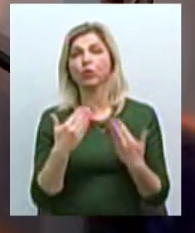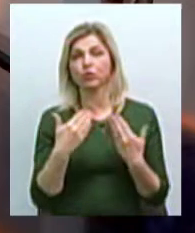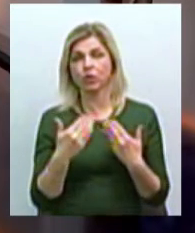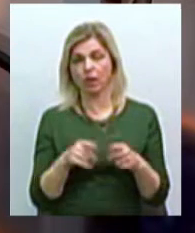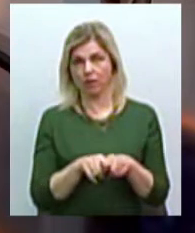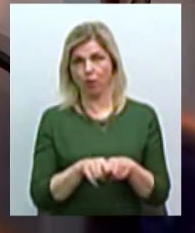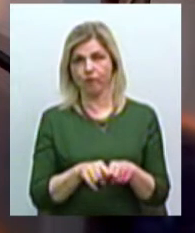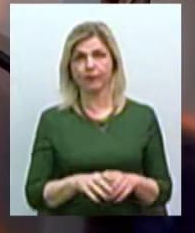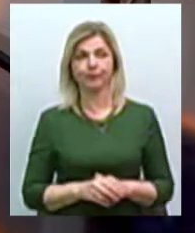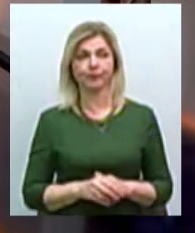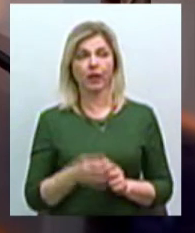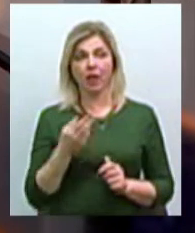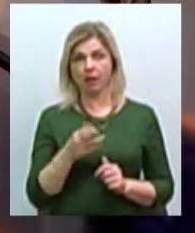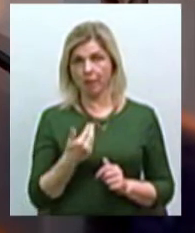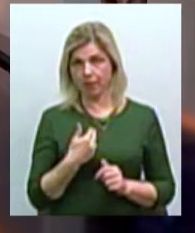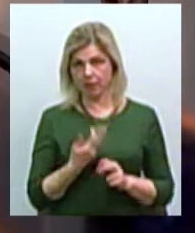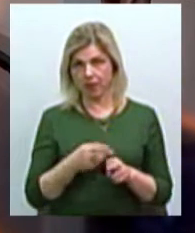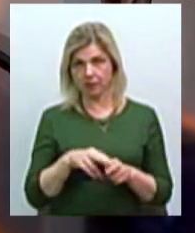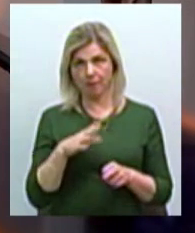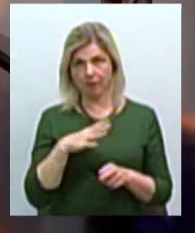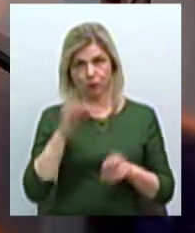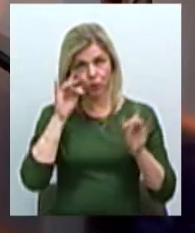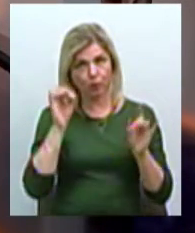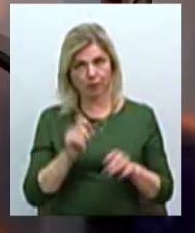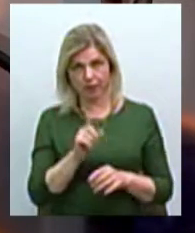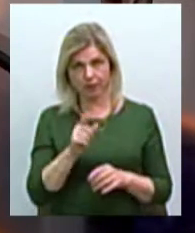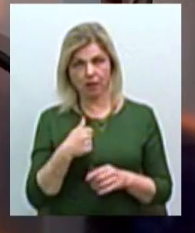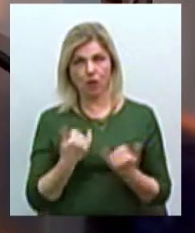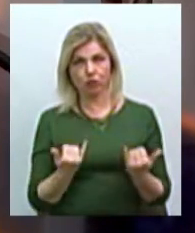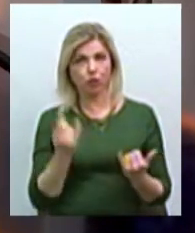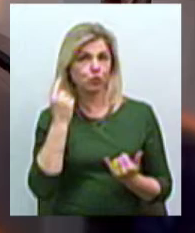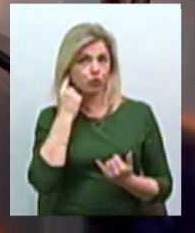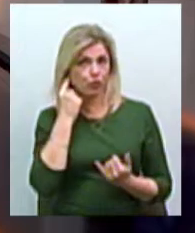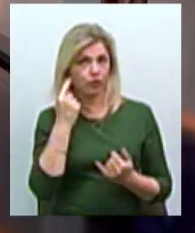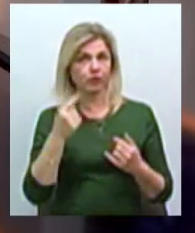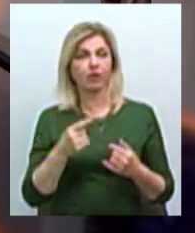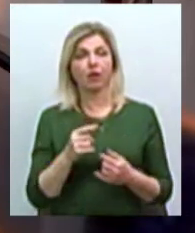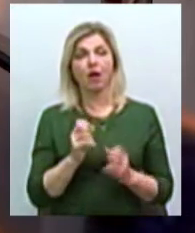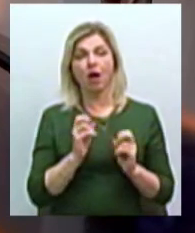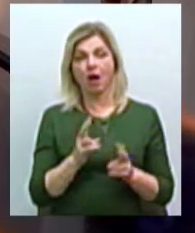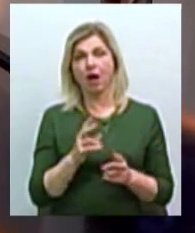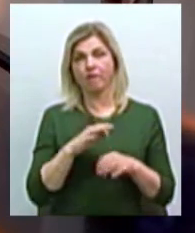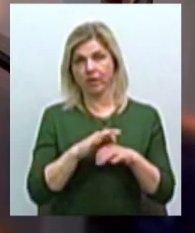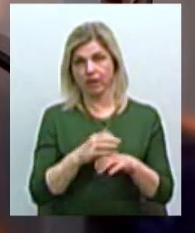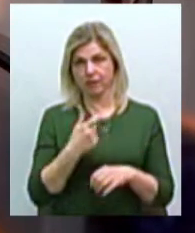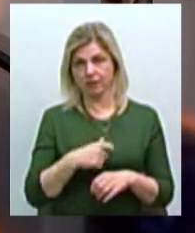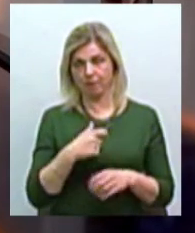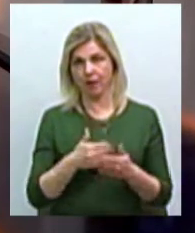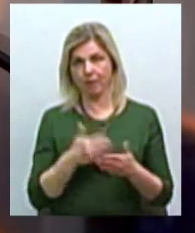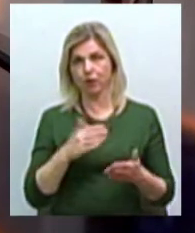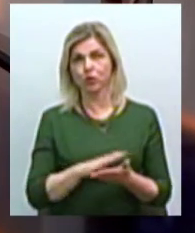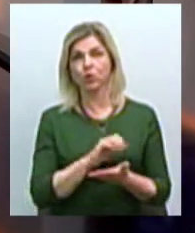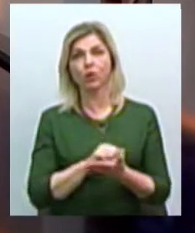такого? Для мене це виявилось сюрпризом. Я тільки що почув про те, як він повів себе перед